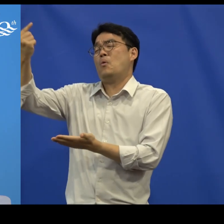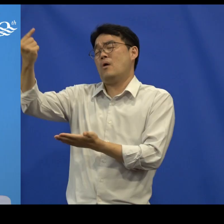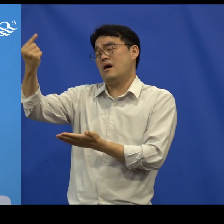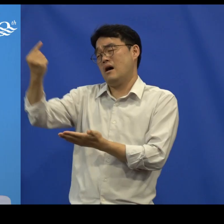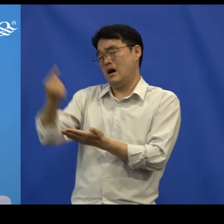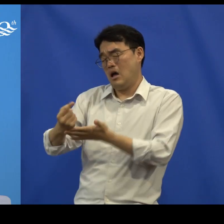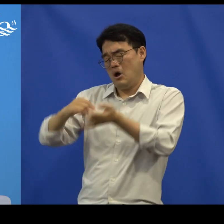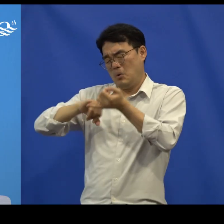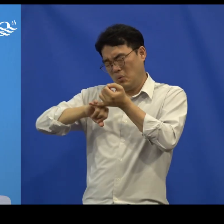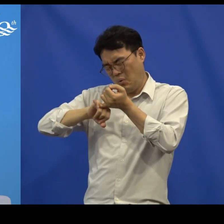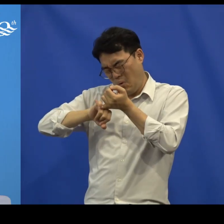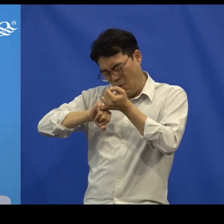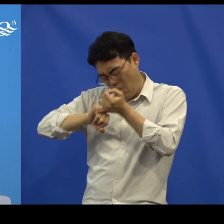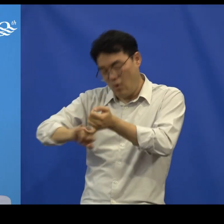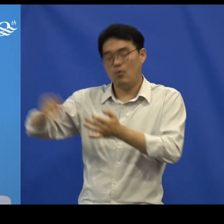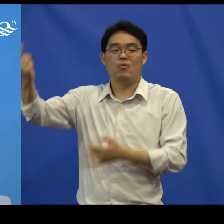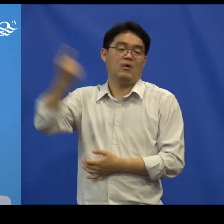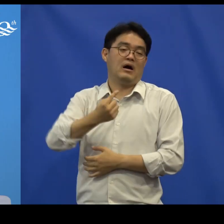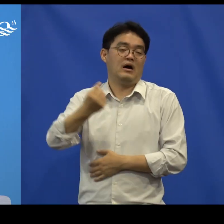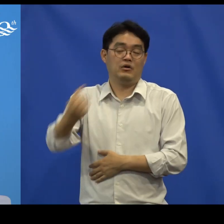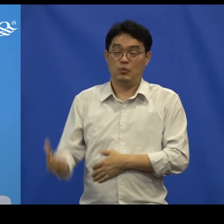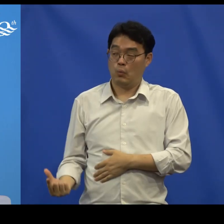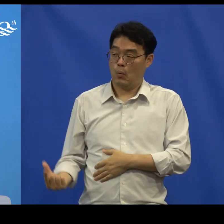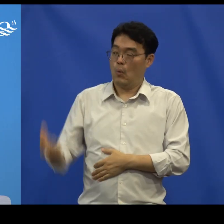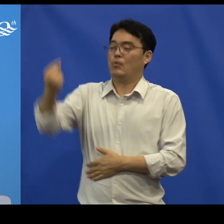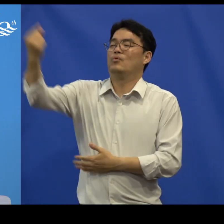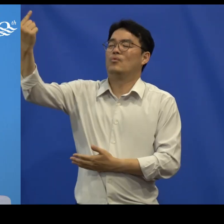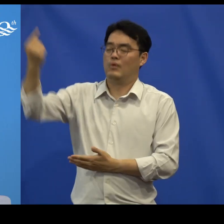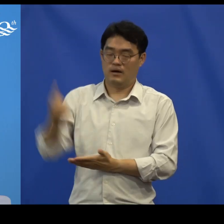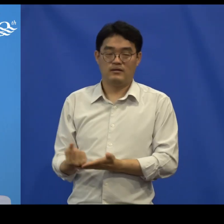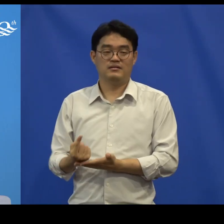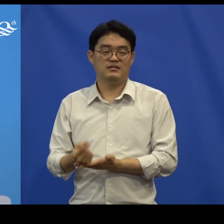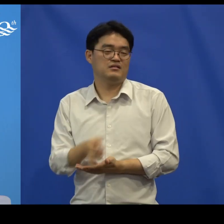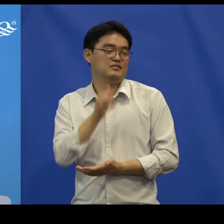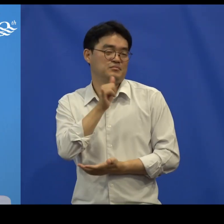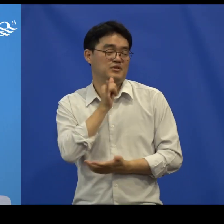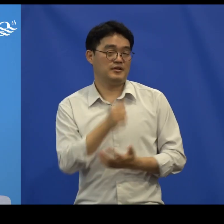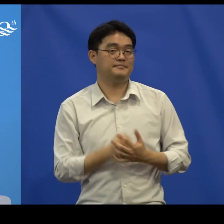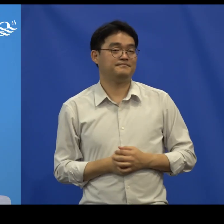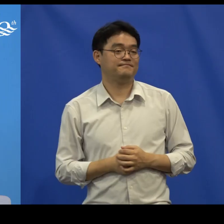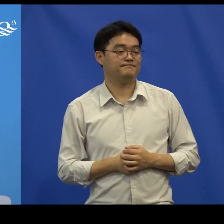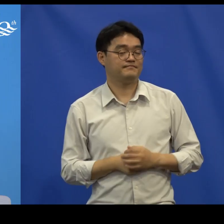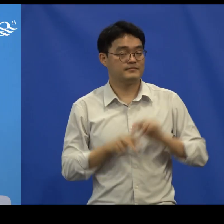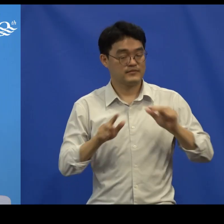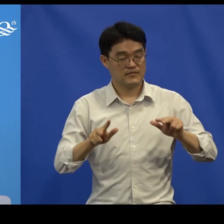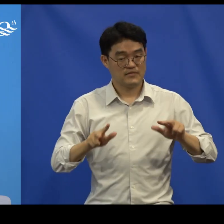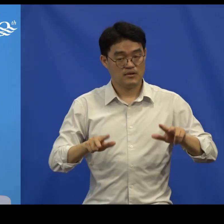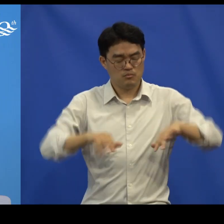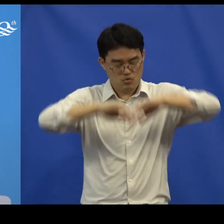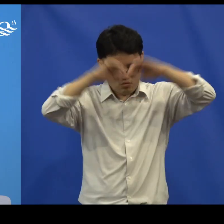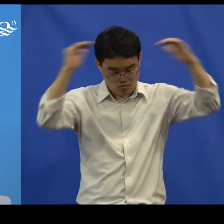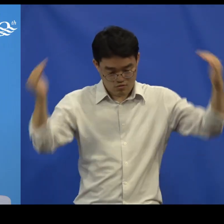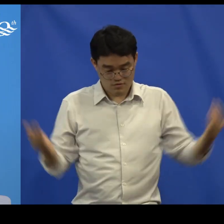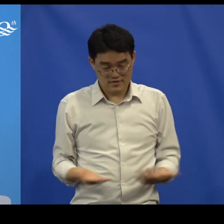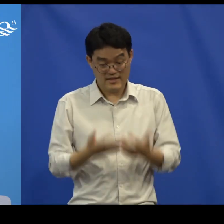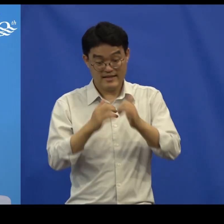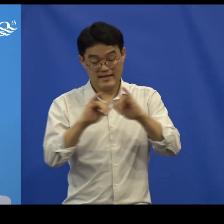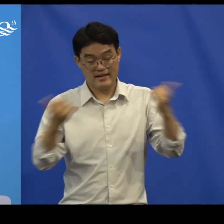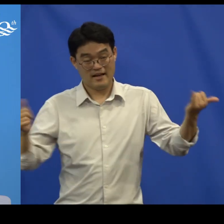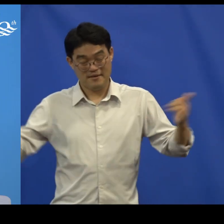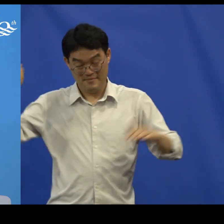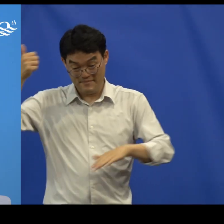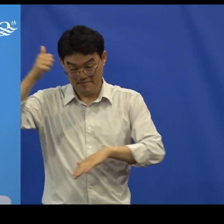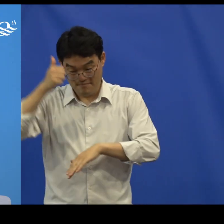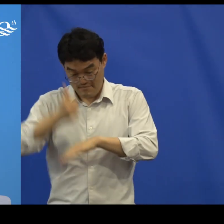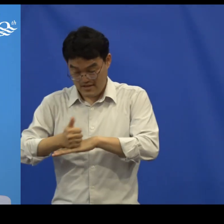이게 the day라는 거죠. the day. 결정적인 날, 인류의 역사의 마지막 클로징을 하고 새하늘과 새